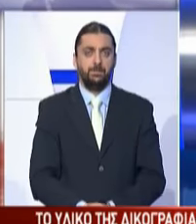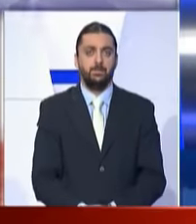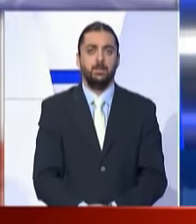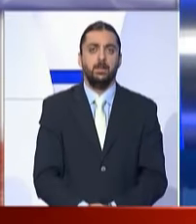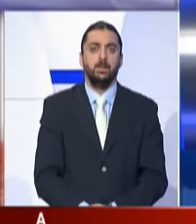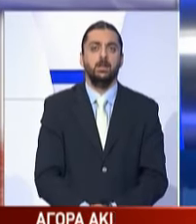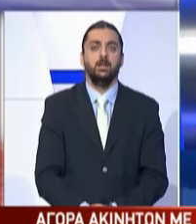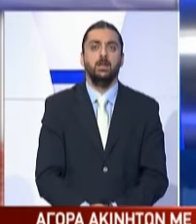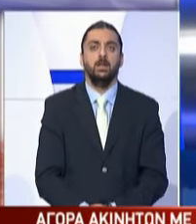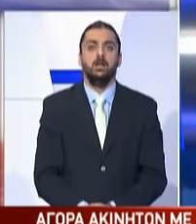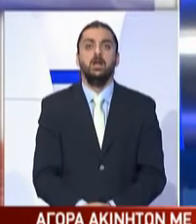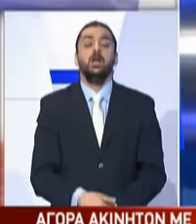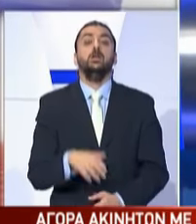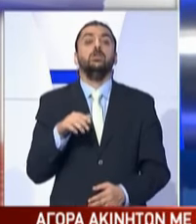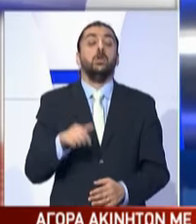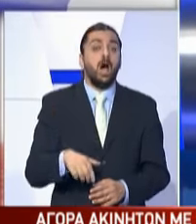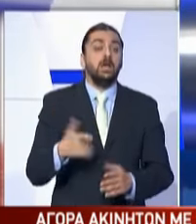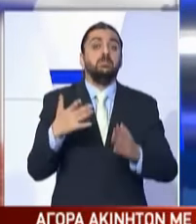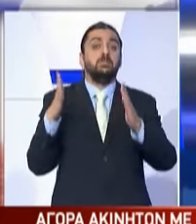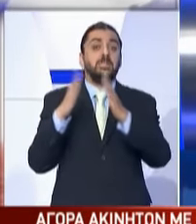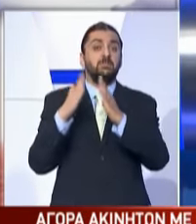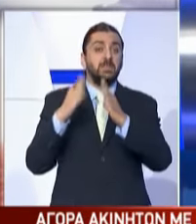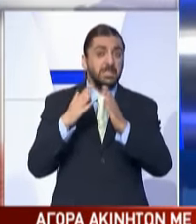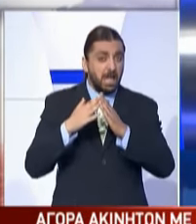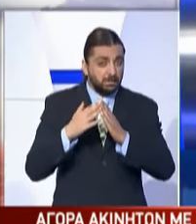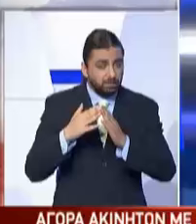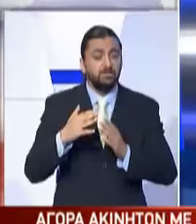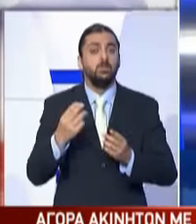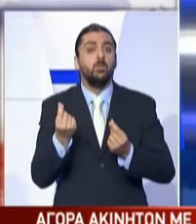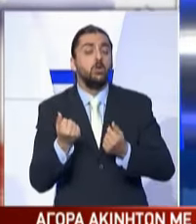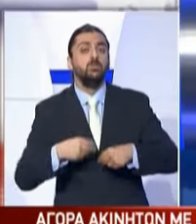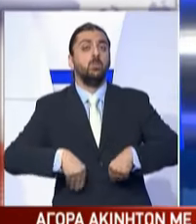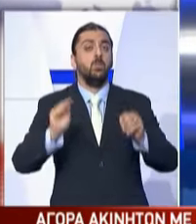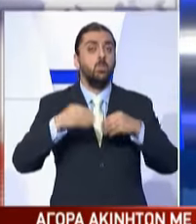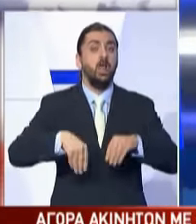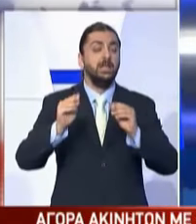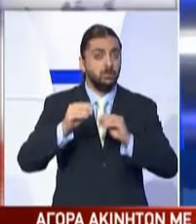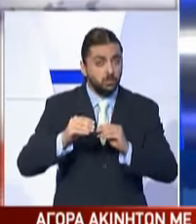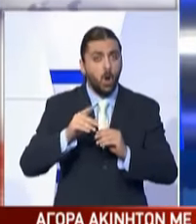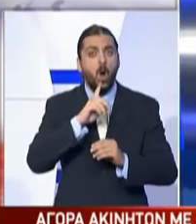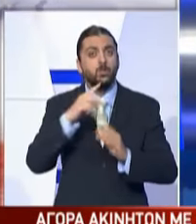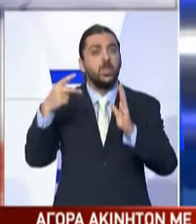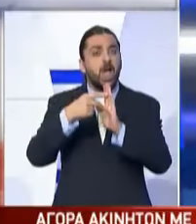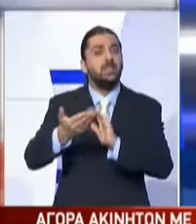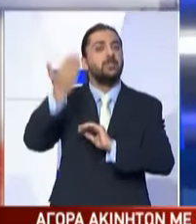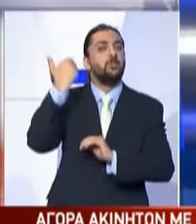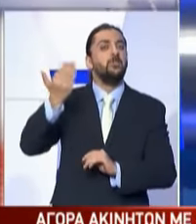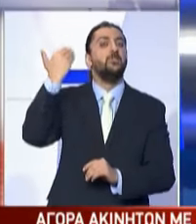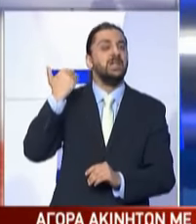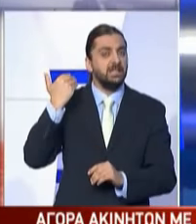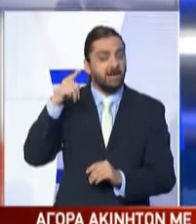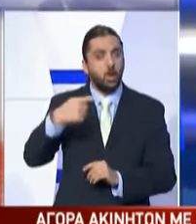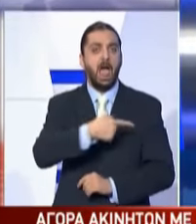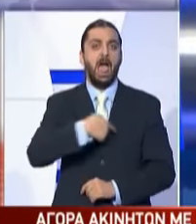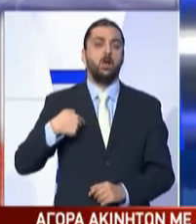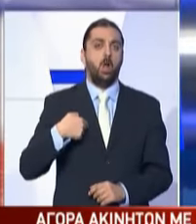Σε τρόπους πώλησης των ακινήτων τους που εφαρμόζονταν πριν το 2000 καταφεύγουν όλο και περισσότεροι εργολάβοι. Προτείνουν λοιπόν